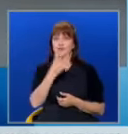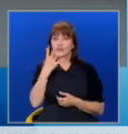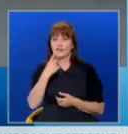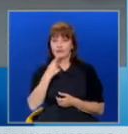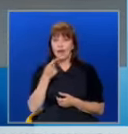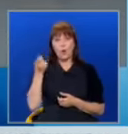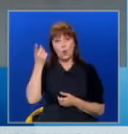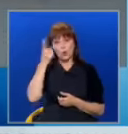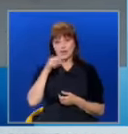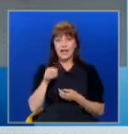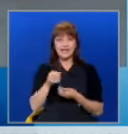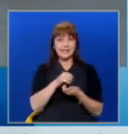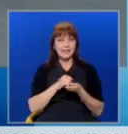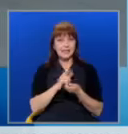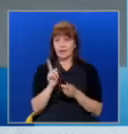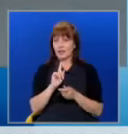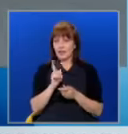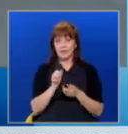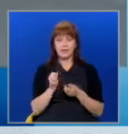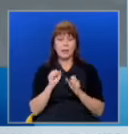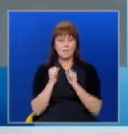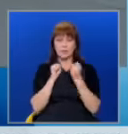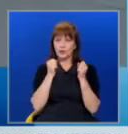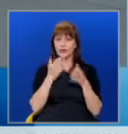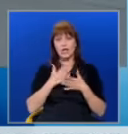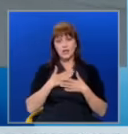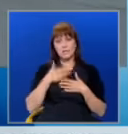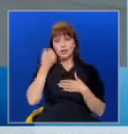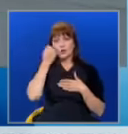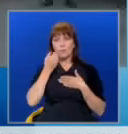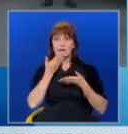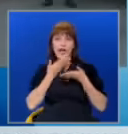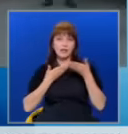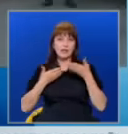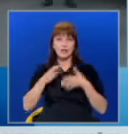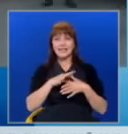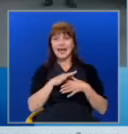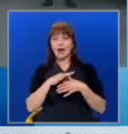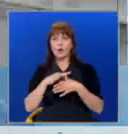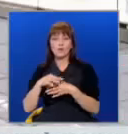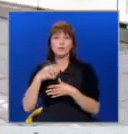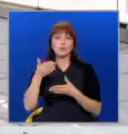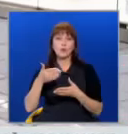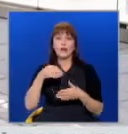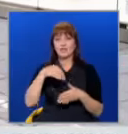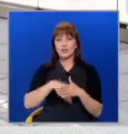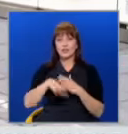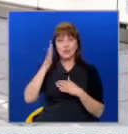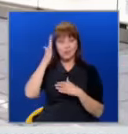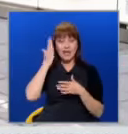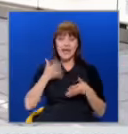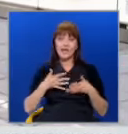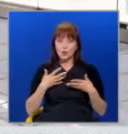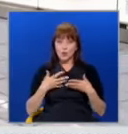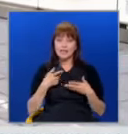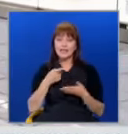утре няма да протестират, пак повтарят, защото имат добър диалог с ръководството на Вътрешното министерство. Но искат